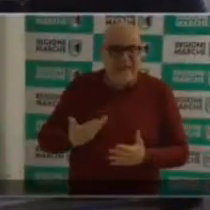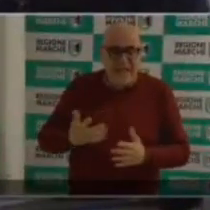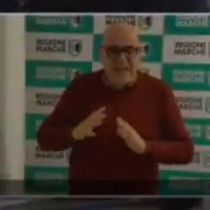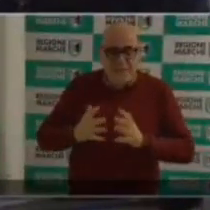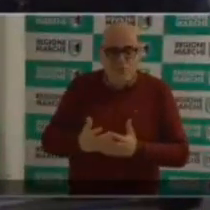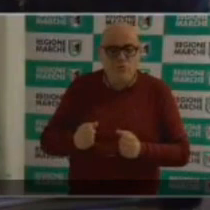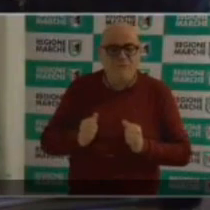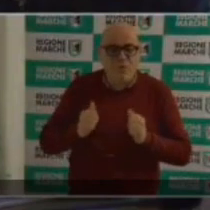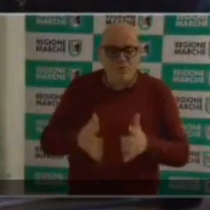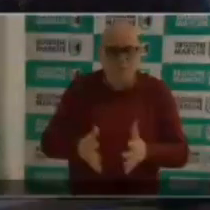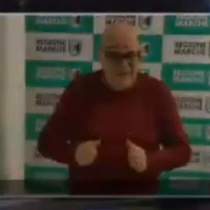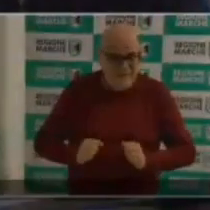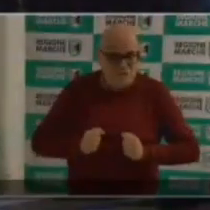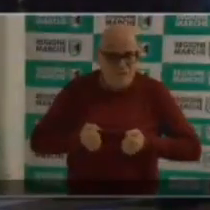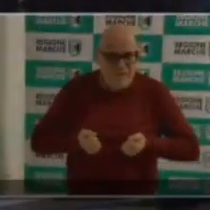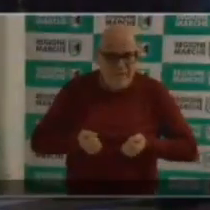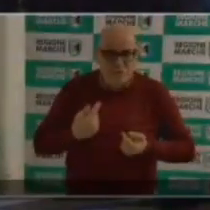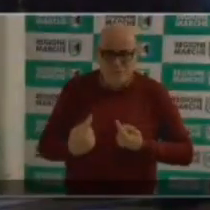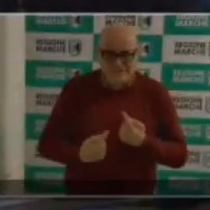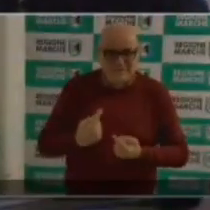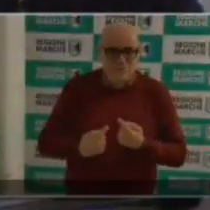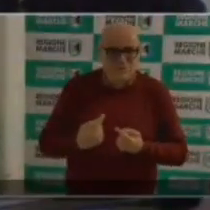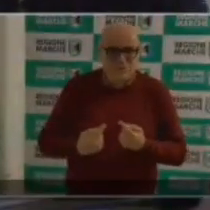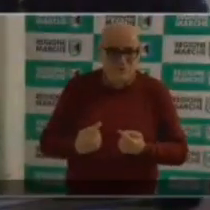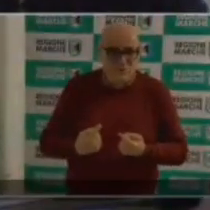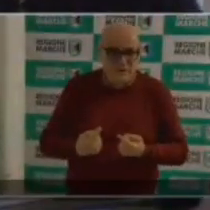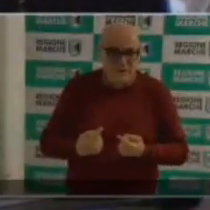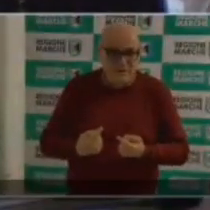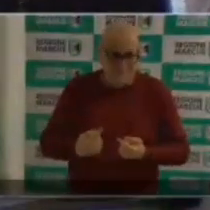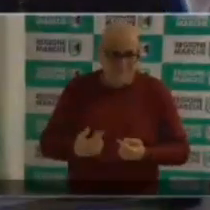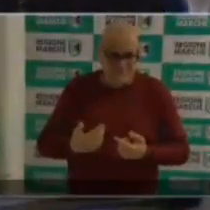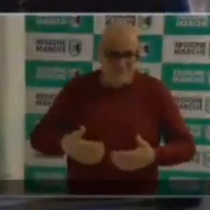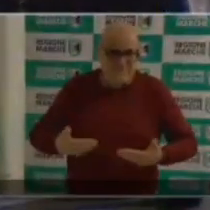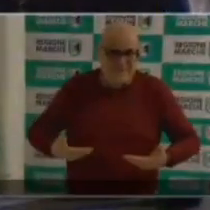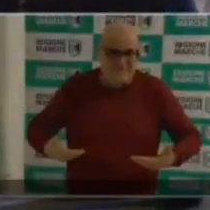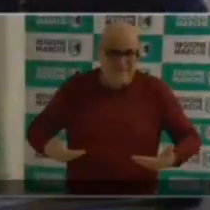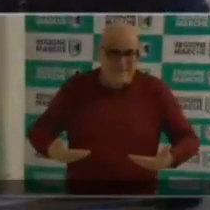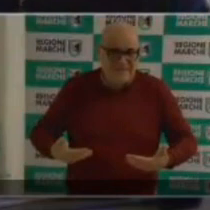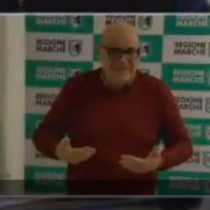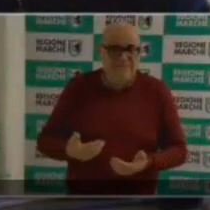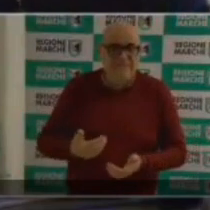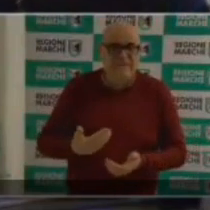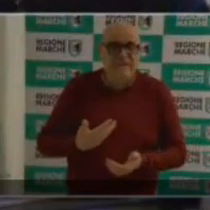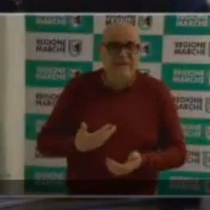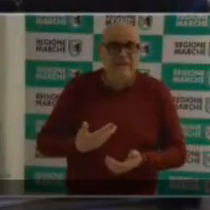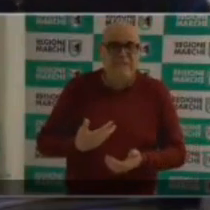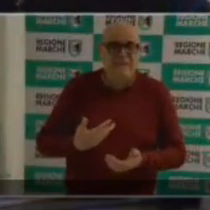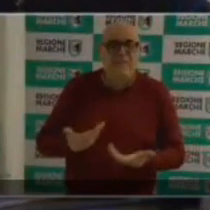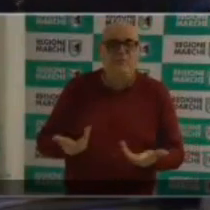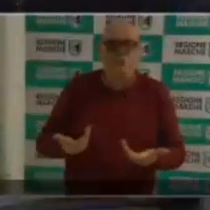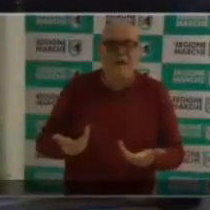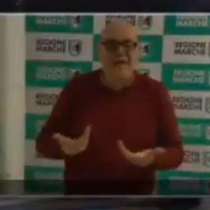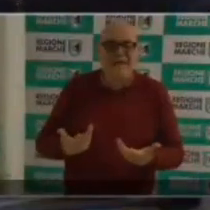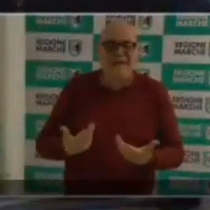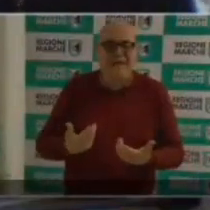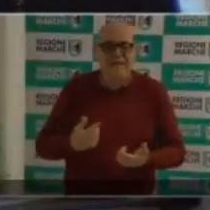questo momento tragico e abbiamo avuto comunque sia delle forze abbastanza decimate in termini proprio